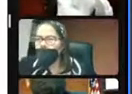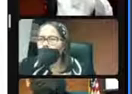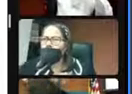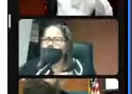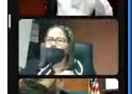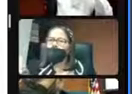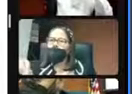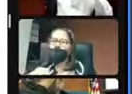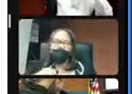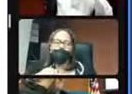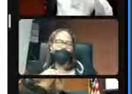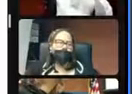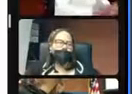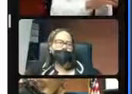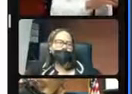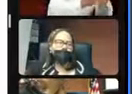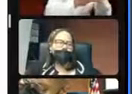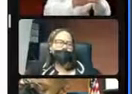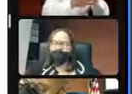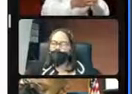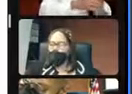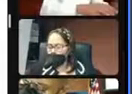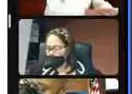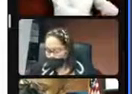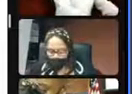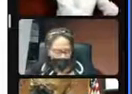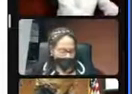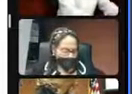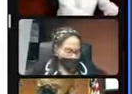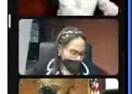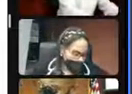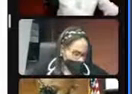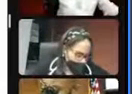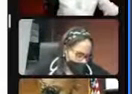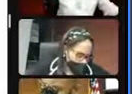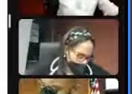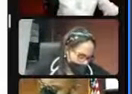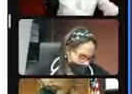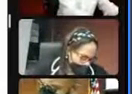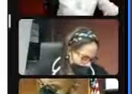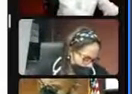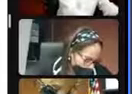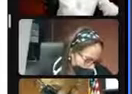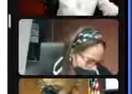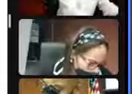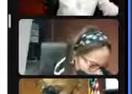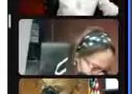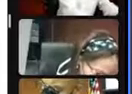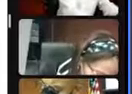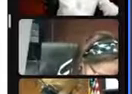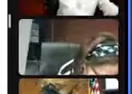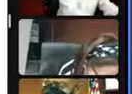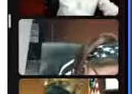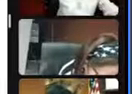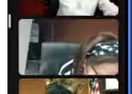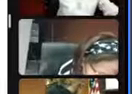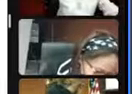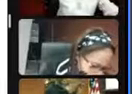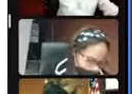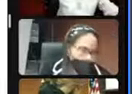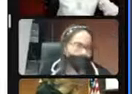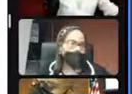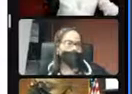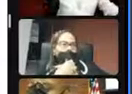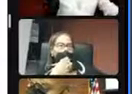هذه الأوقات العصيبة خلال الجائحة، ولكنهم يعملون لتجهيز هؤلاء الطلاب وتحضيرهم. وكل